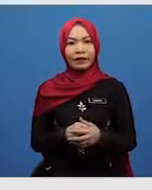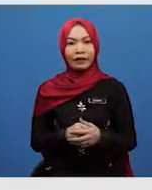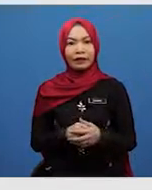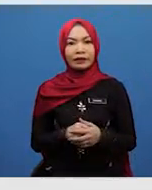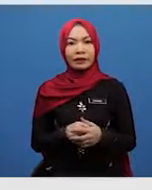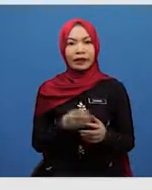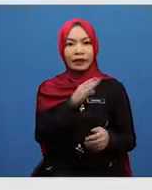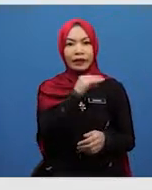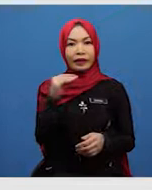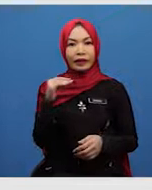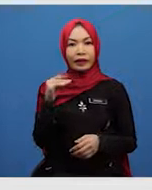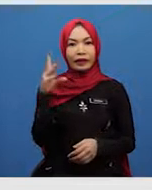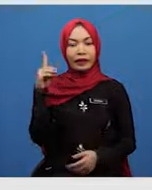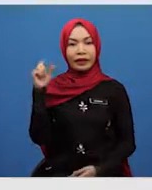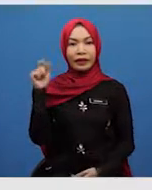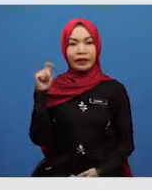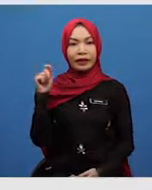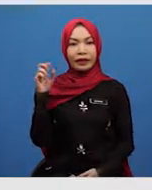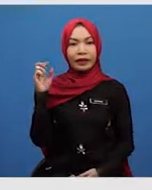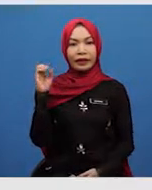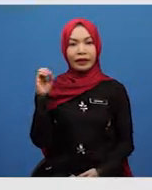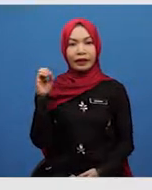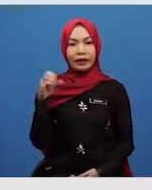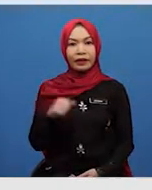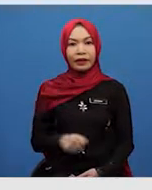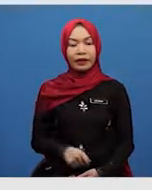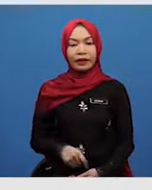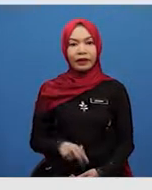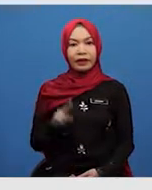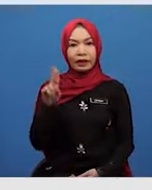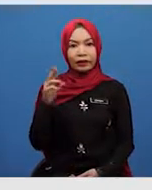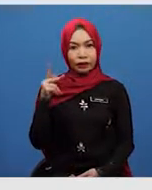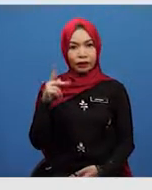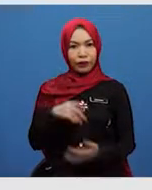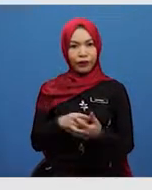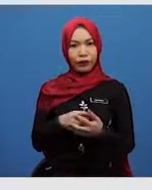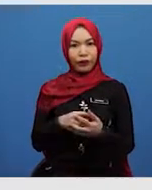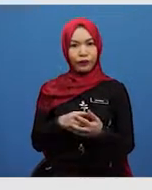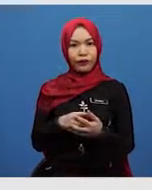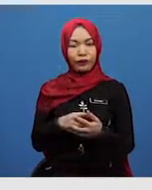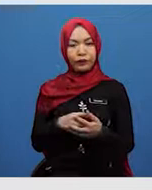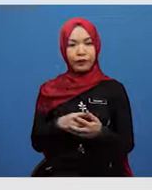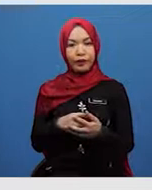jatuh ke Rumbai yang berpose di daerah kupu pada akhir abad ke-19